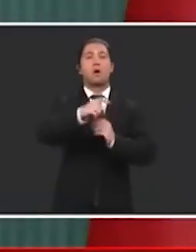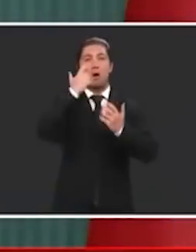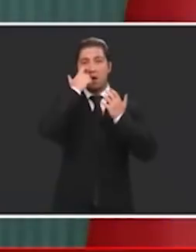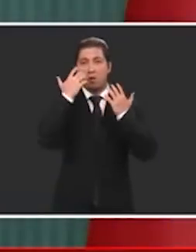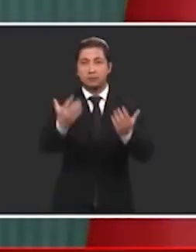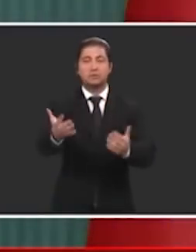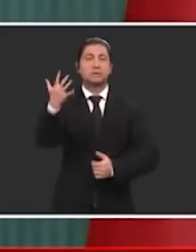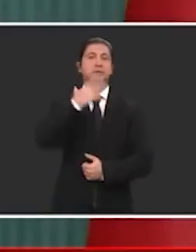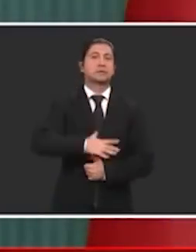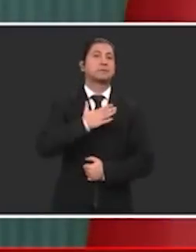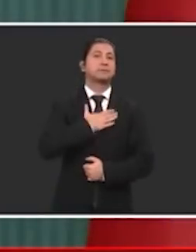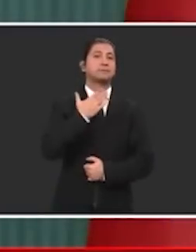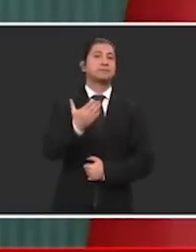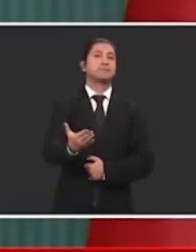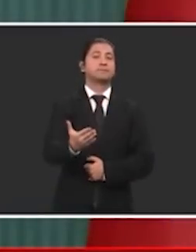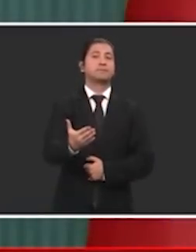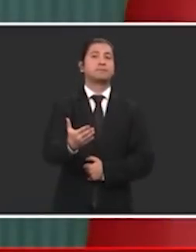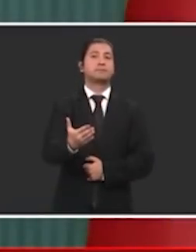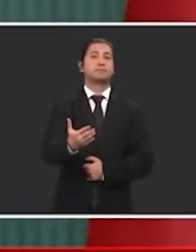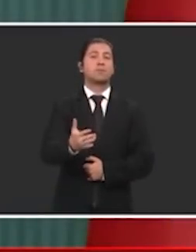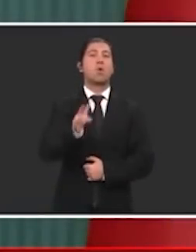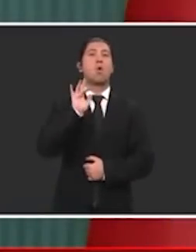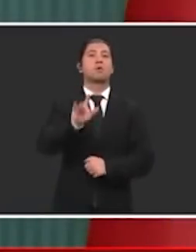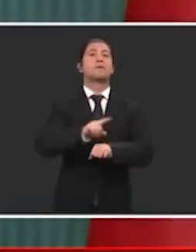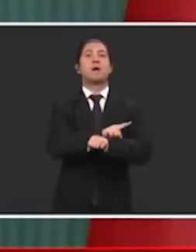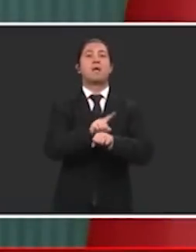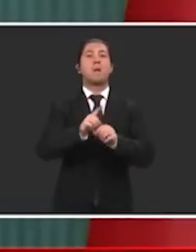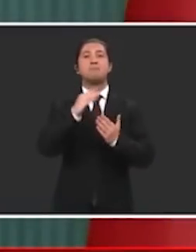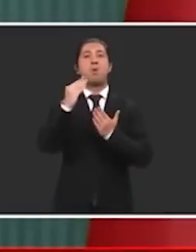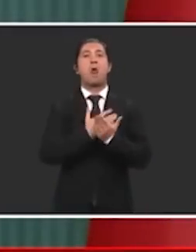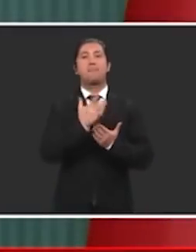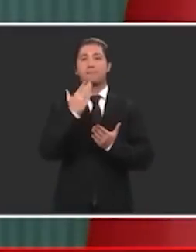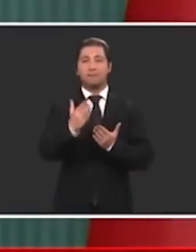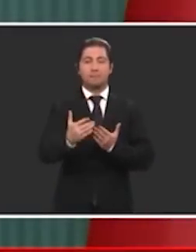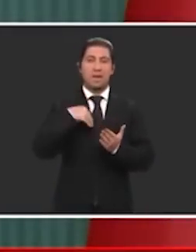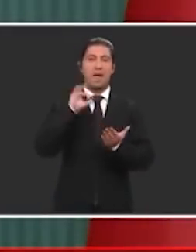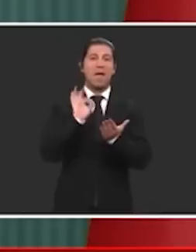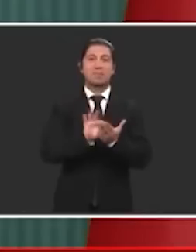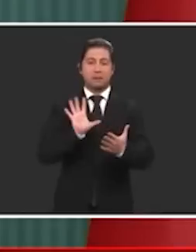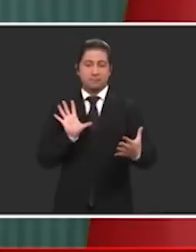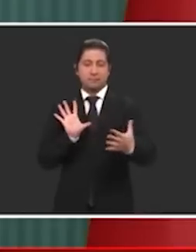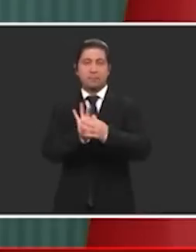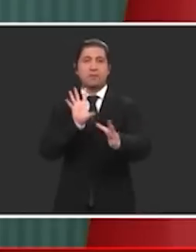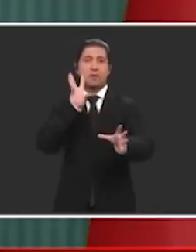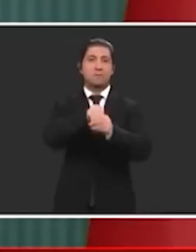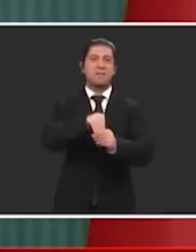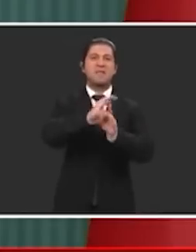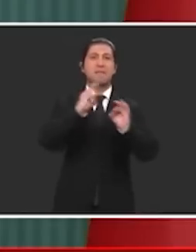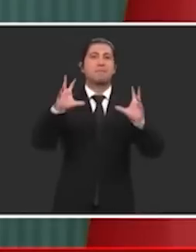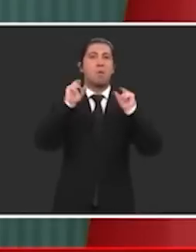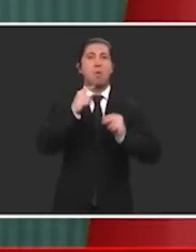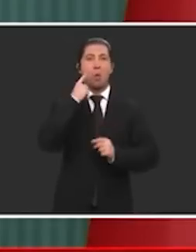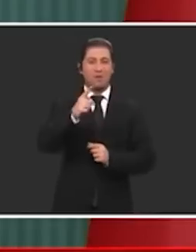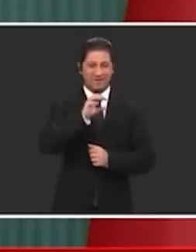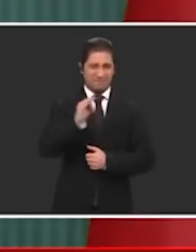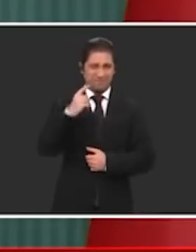olmasını diliyorum. Orta vadeli programın adeta tamamlayıcısı niteliğindeki 12.